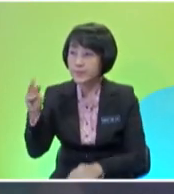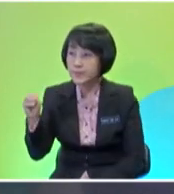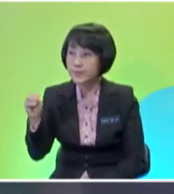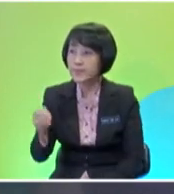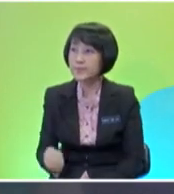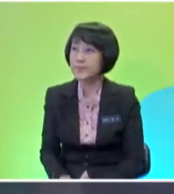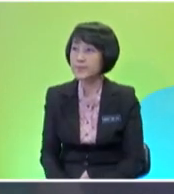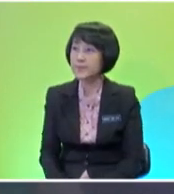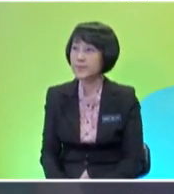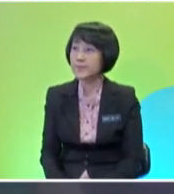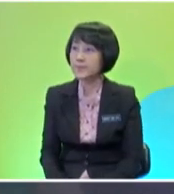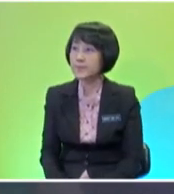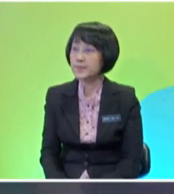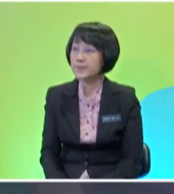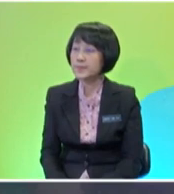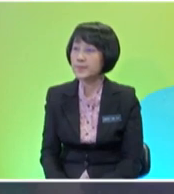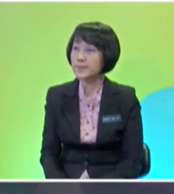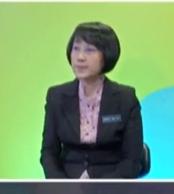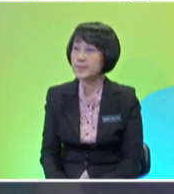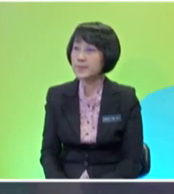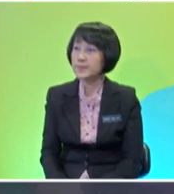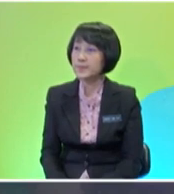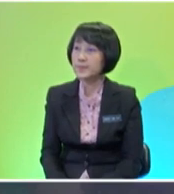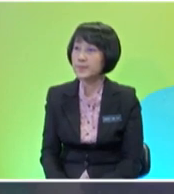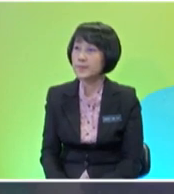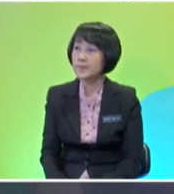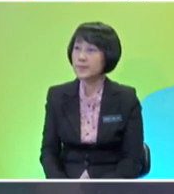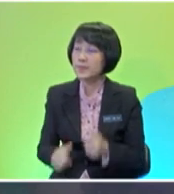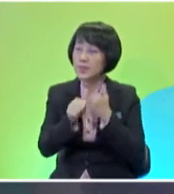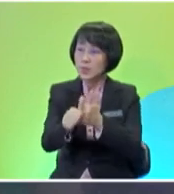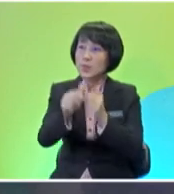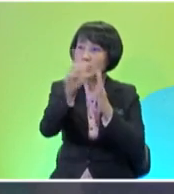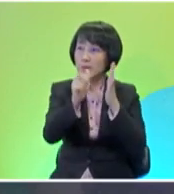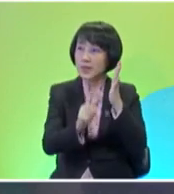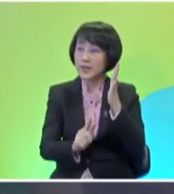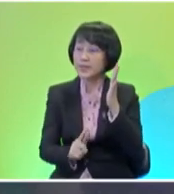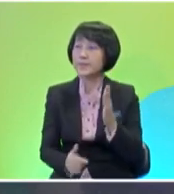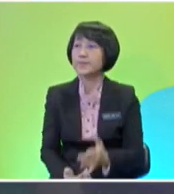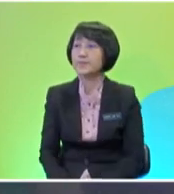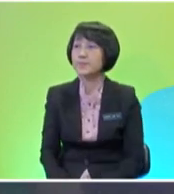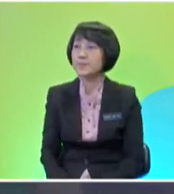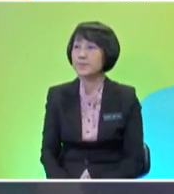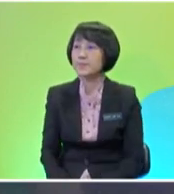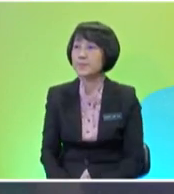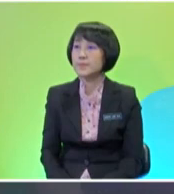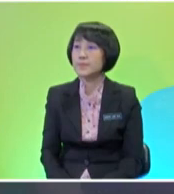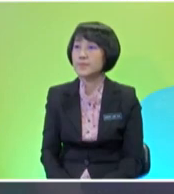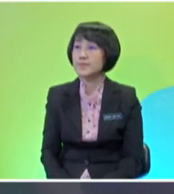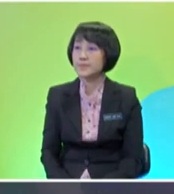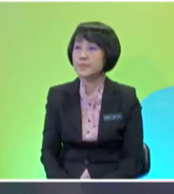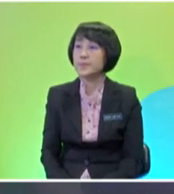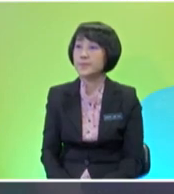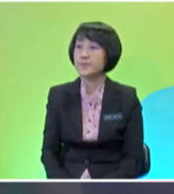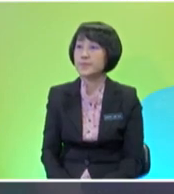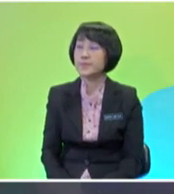2.5. Okey, kita tanda di bahagian tadi tengah ke cikgu? Ikut pada lakaran. Macam okay, saya bahagian tengah. Okey, kalau macam Irfan ni, okey. Bahagian sisi kan, bahagian tepi sisi kan,